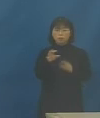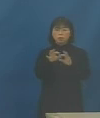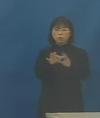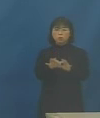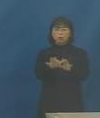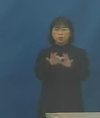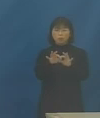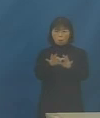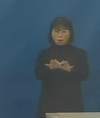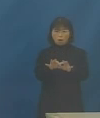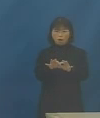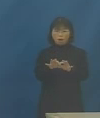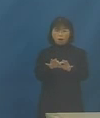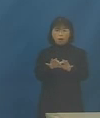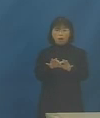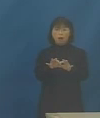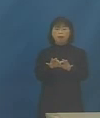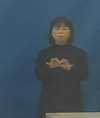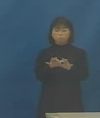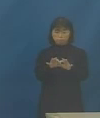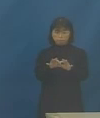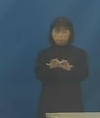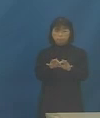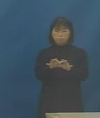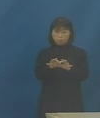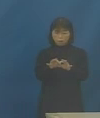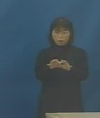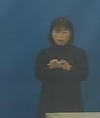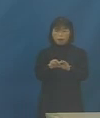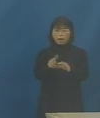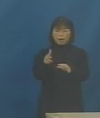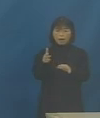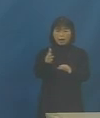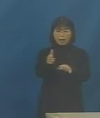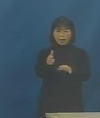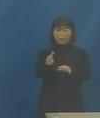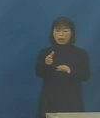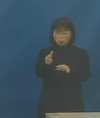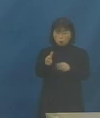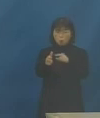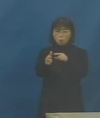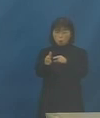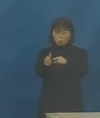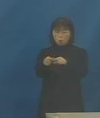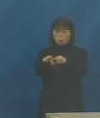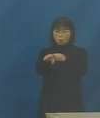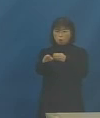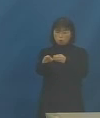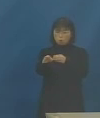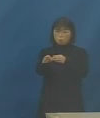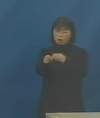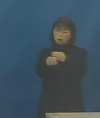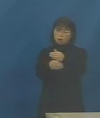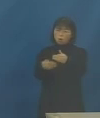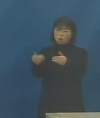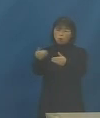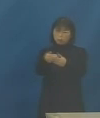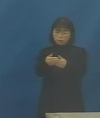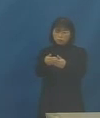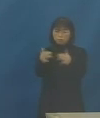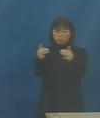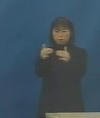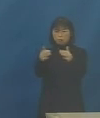てはあの今車両更新ということが議論の俎上にはなっています